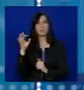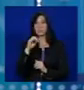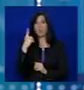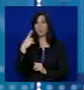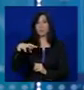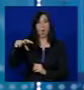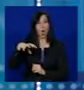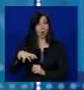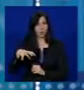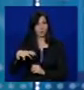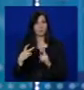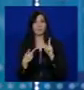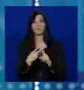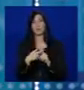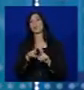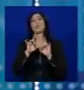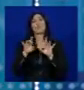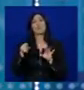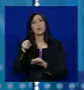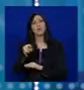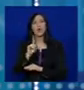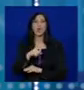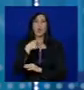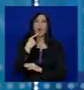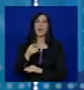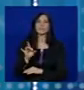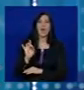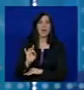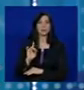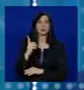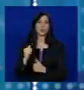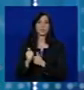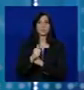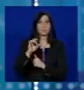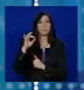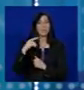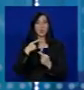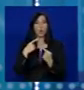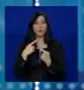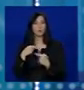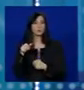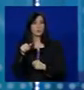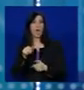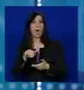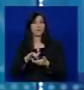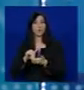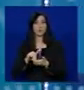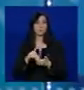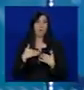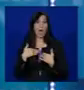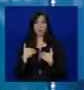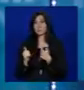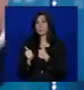Второ. Новина ли е това, което казва Рашков, че един заместник председател е говорил за такава коалиция? Ми аз съм